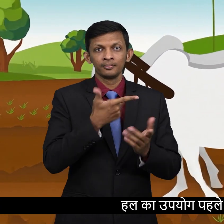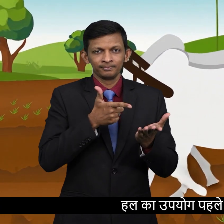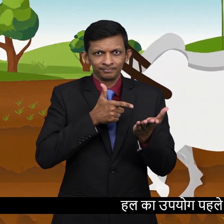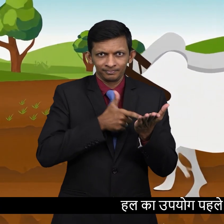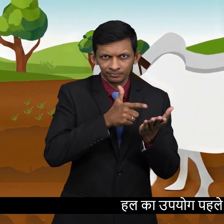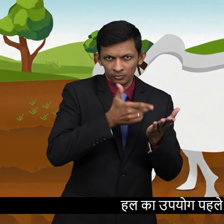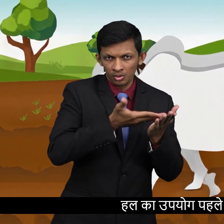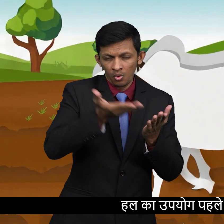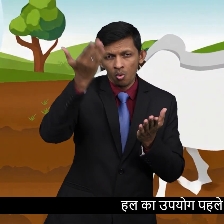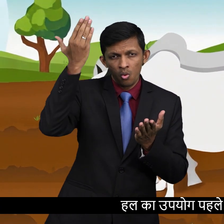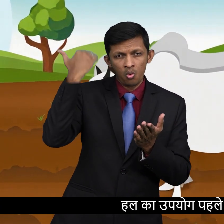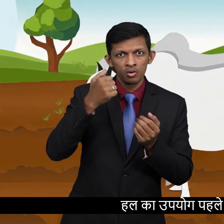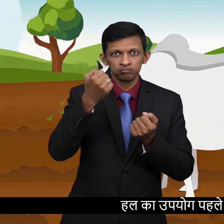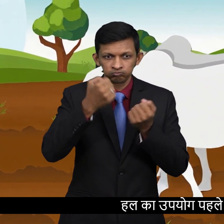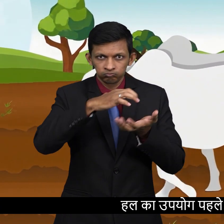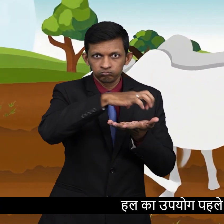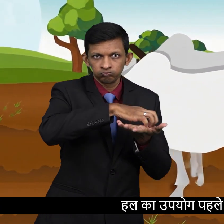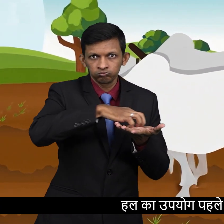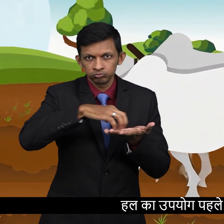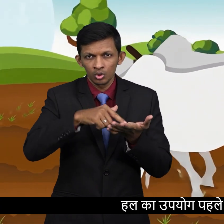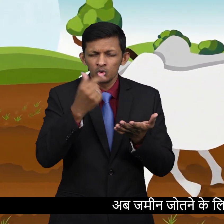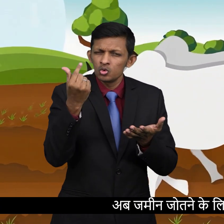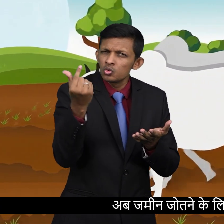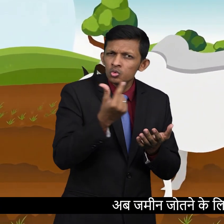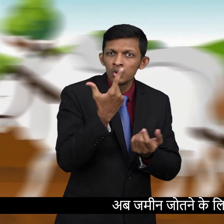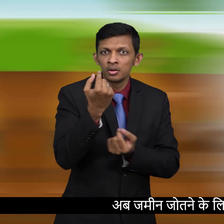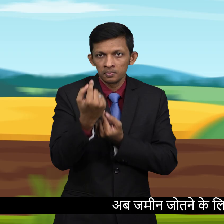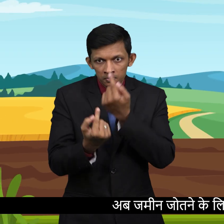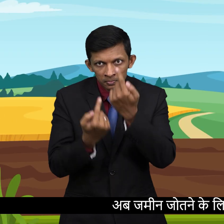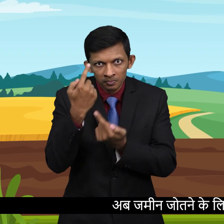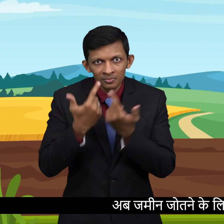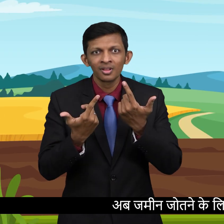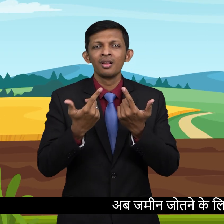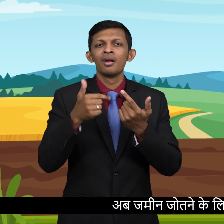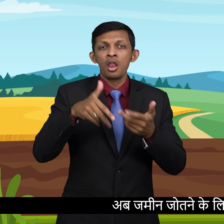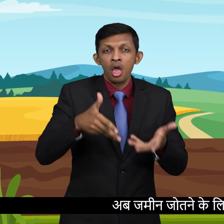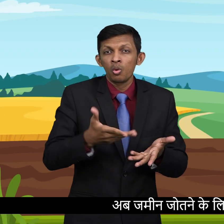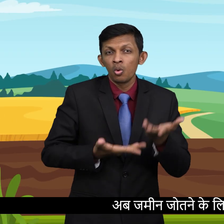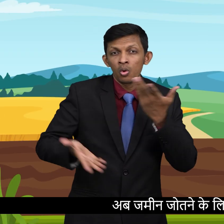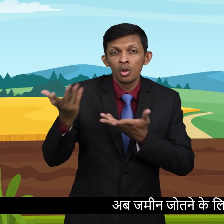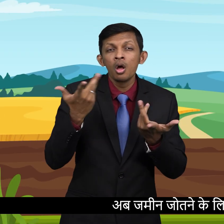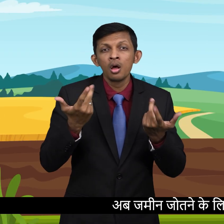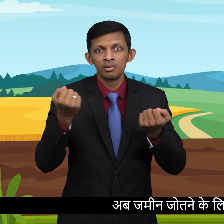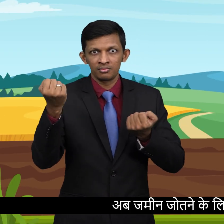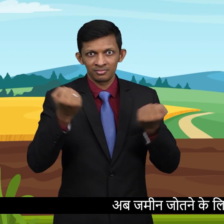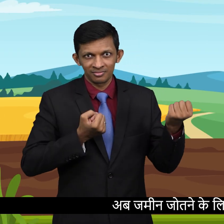हल का उपयोग पहले खेत में जोतने के लिए किया जाता था। अब जमीन जोतने के लिए ट्रैक्टरों का उपयोग किया जाता